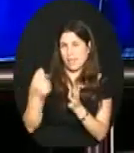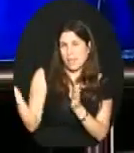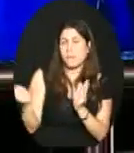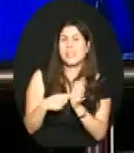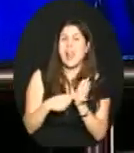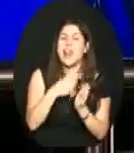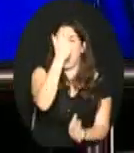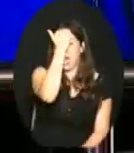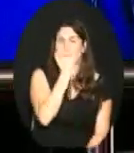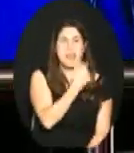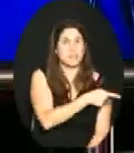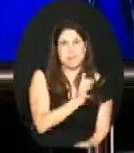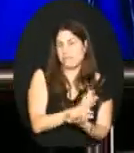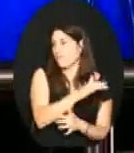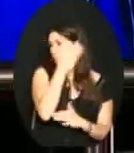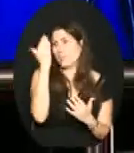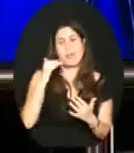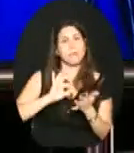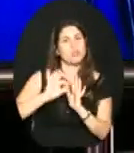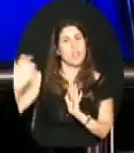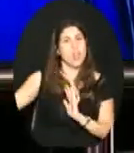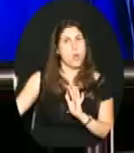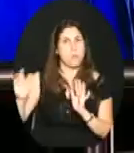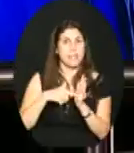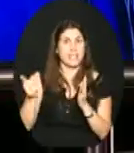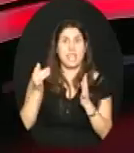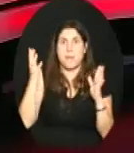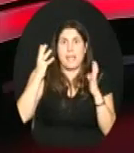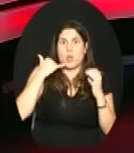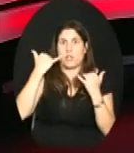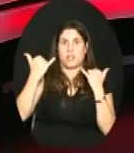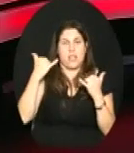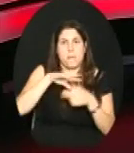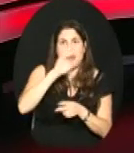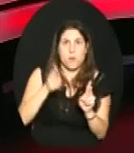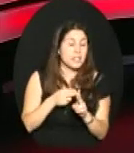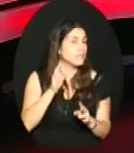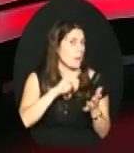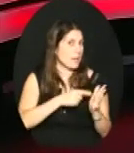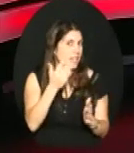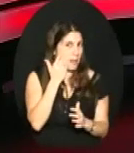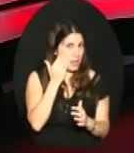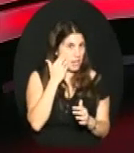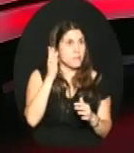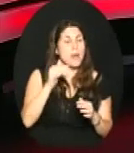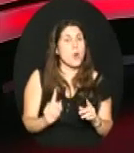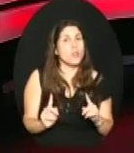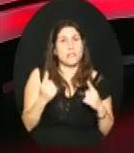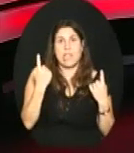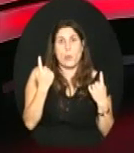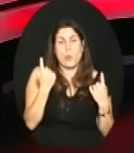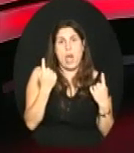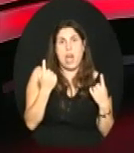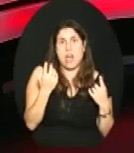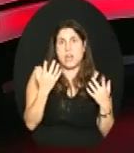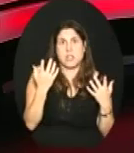תנועת חמאס. זה כבר too much גם מבחינת אבו מאזן, ולכן הבעילות הבינלאומית. מבחינת האמריקנים, למרות האירוע הזה שמבחינתנו הוא אירוע מז'ור,